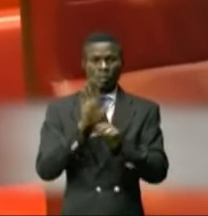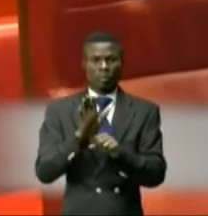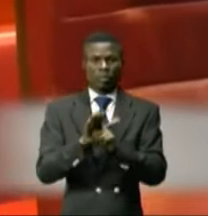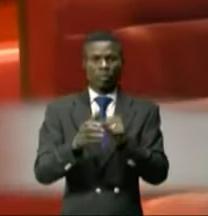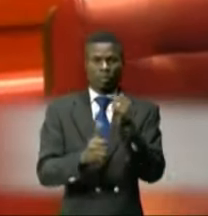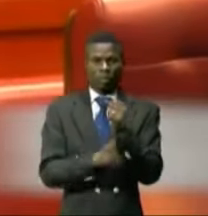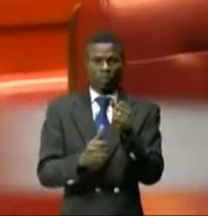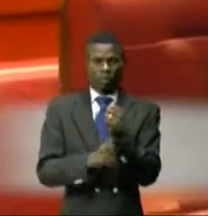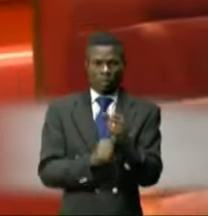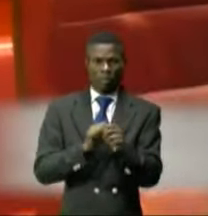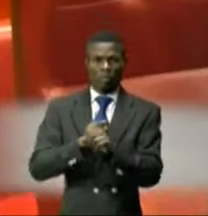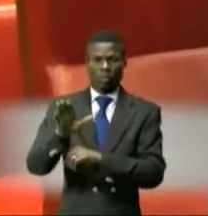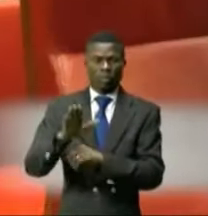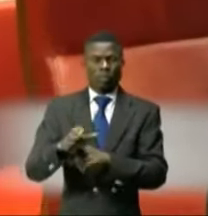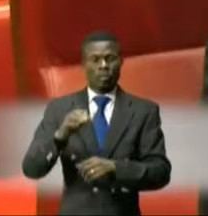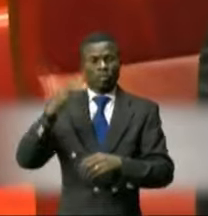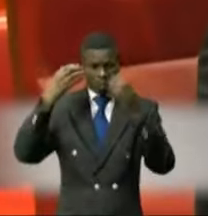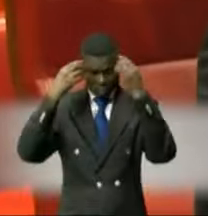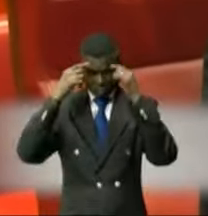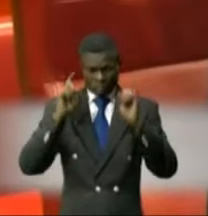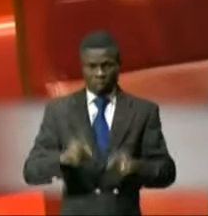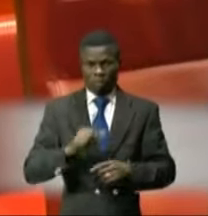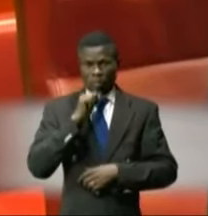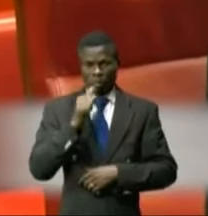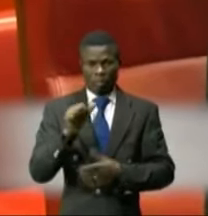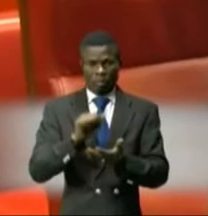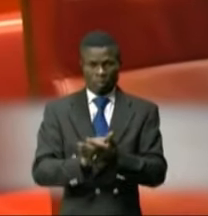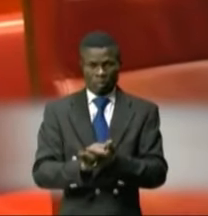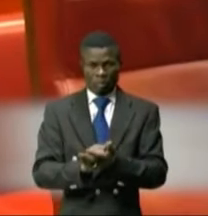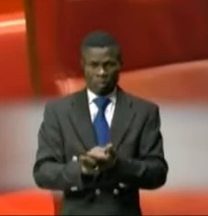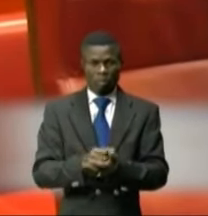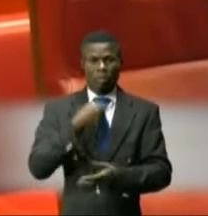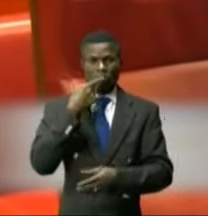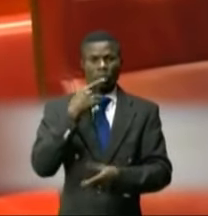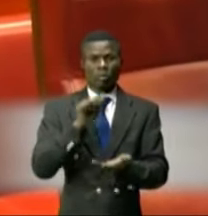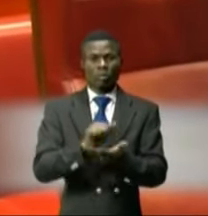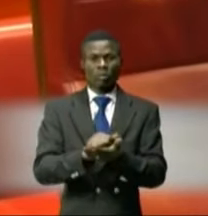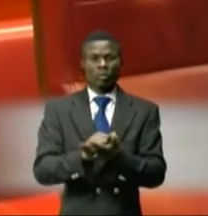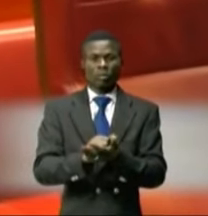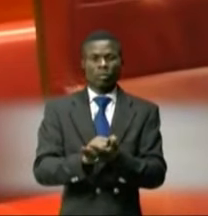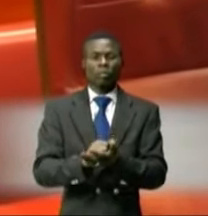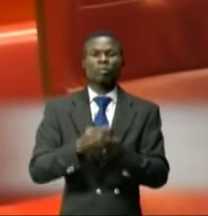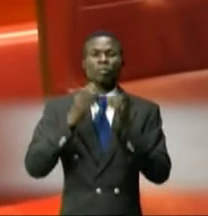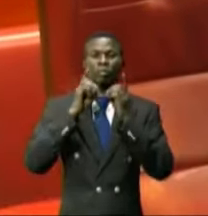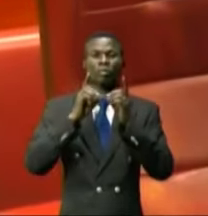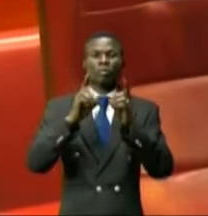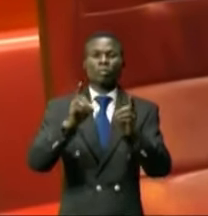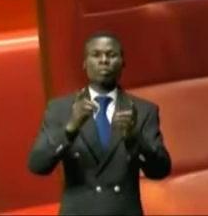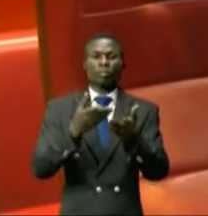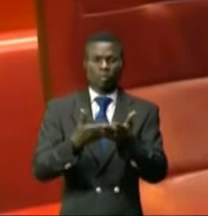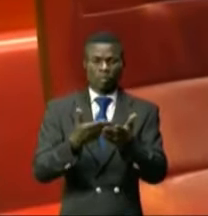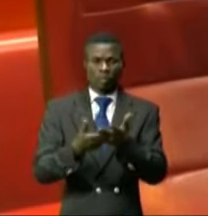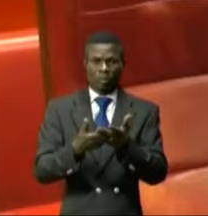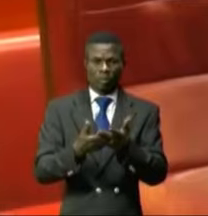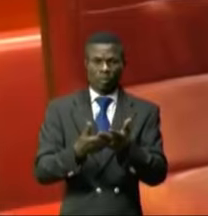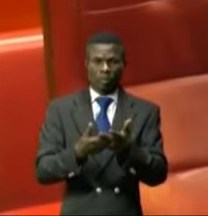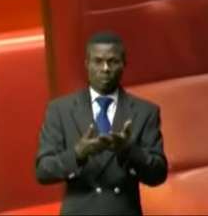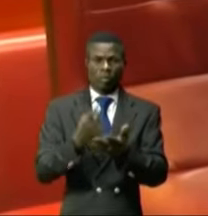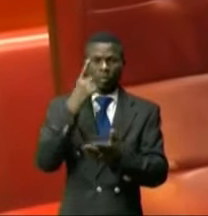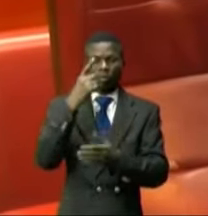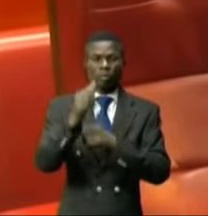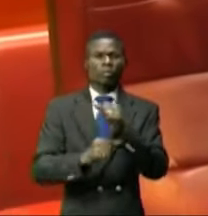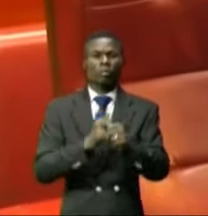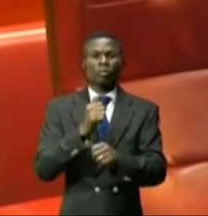été détruits illégalement dans la ville de Matadi. Je parle de lotissement 7 Congo et Angoamou. Ça fait plus d'une